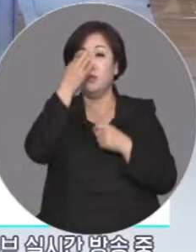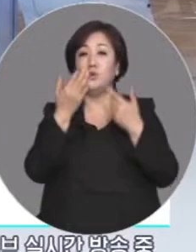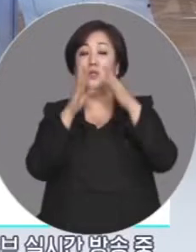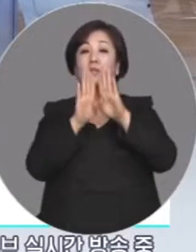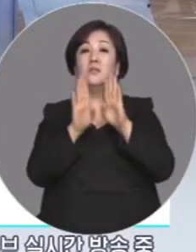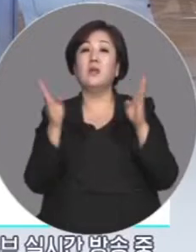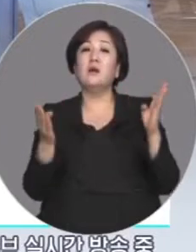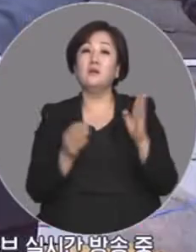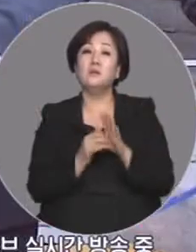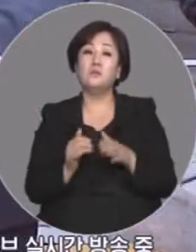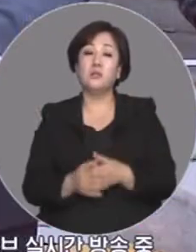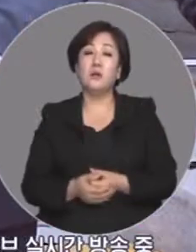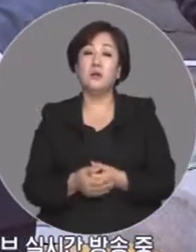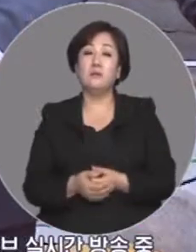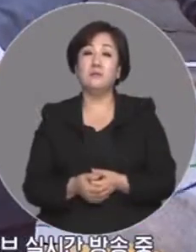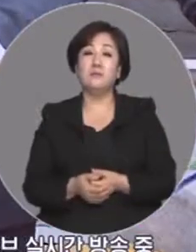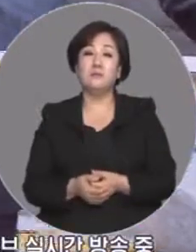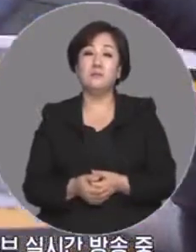기자입니다.